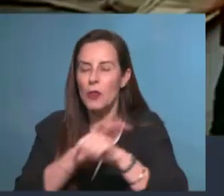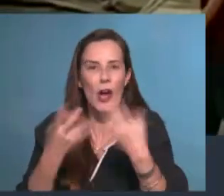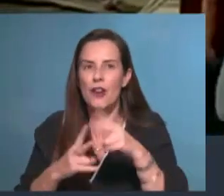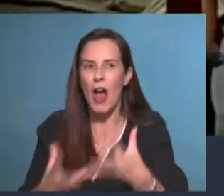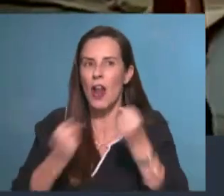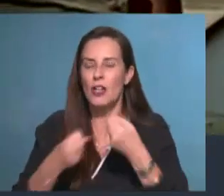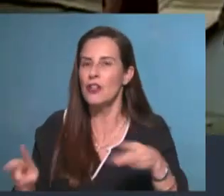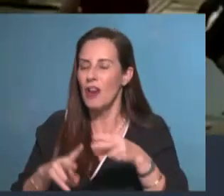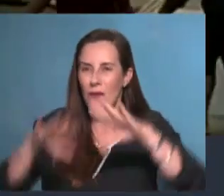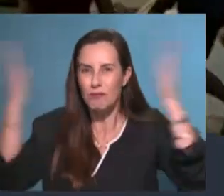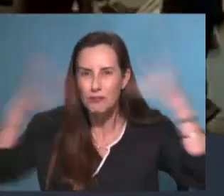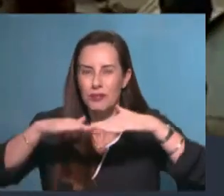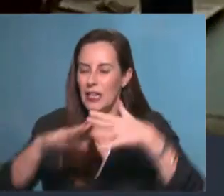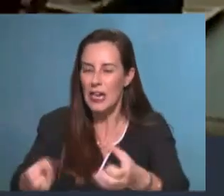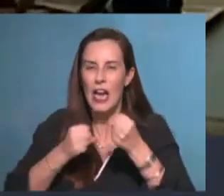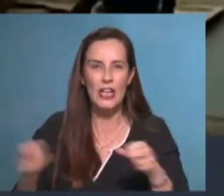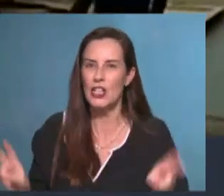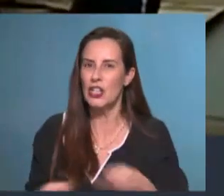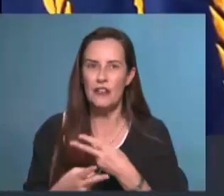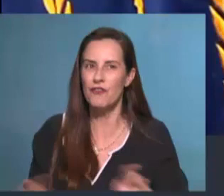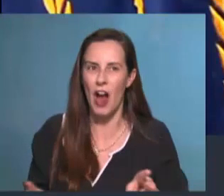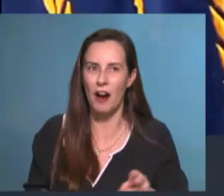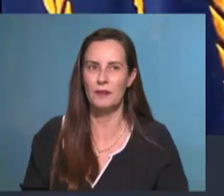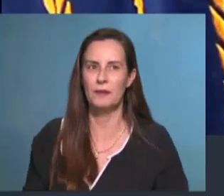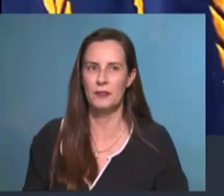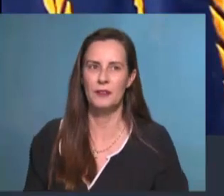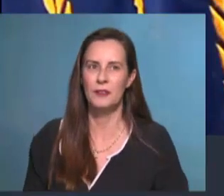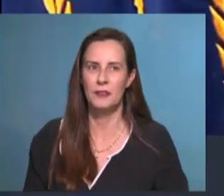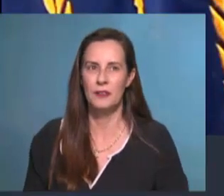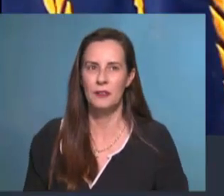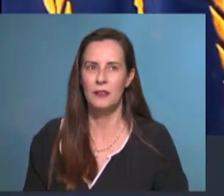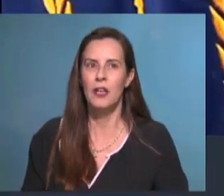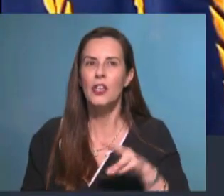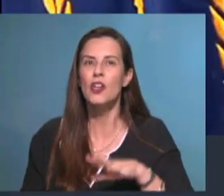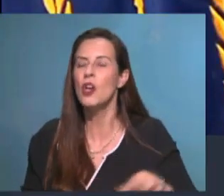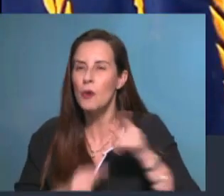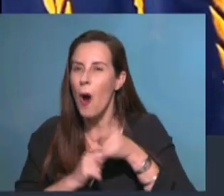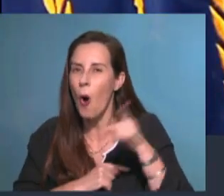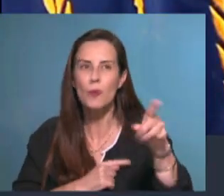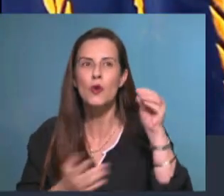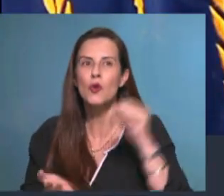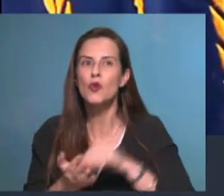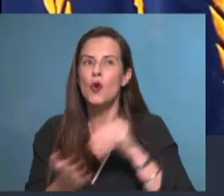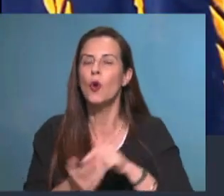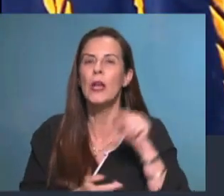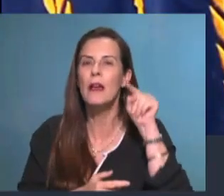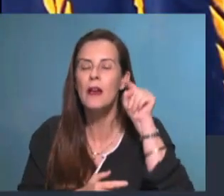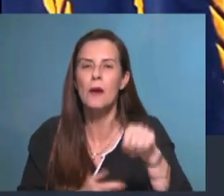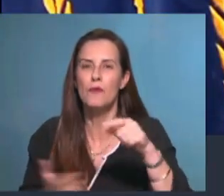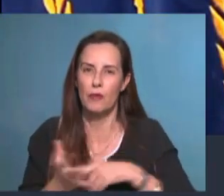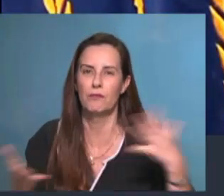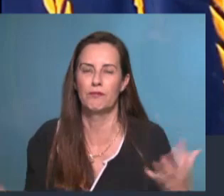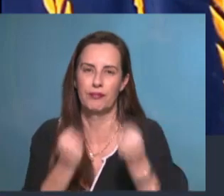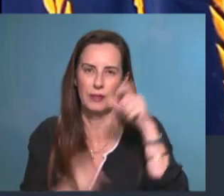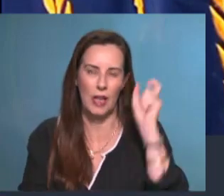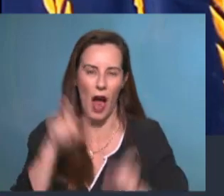tertimbun di reruntuhan bangunan juga masih banyak. Kemudian masih banyak daerah-daerah yang belum